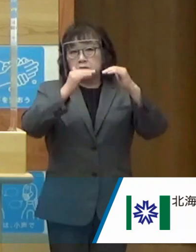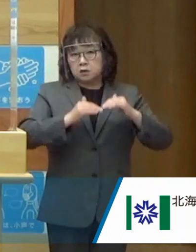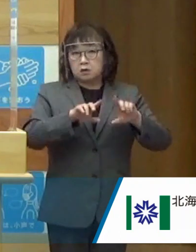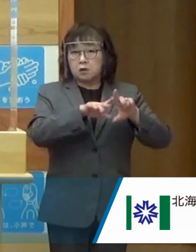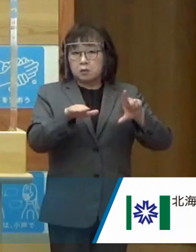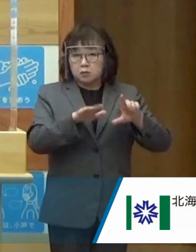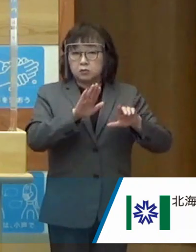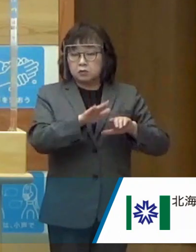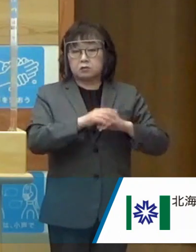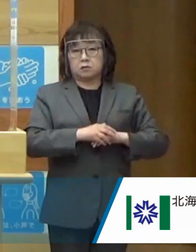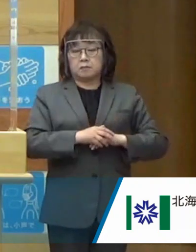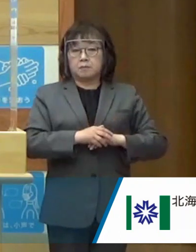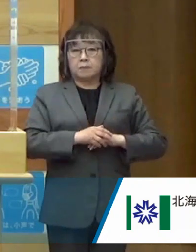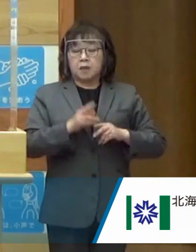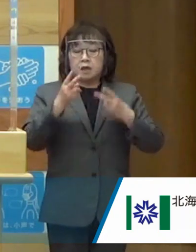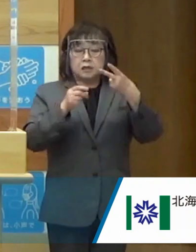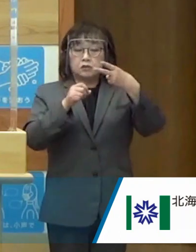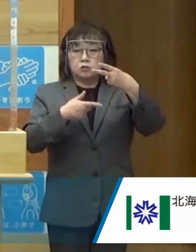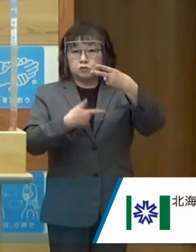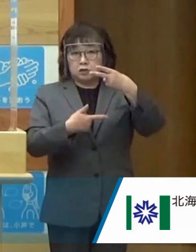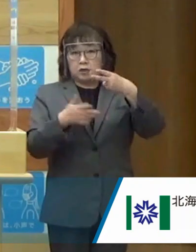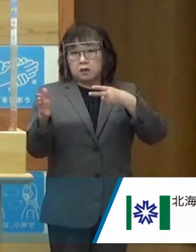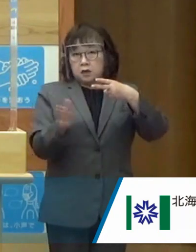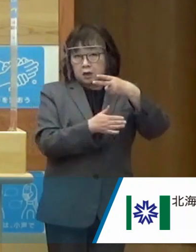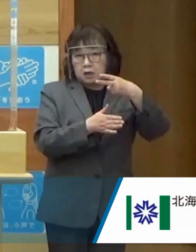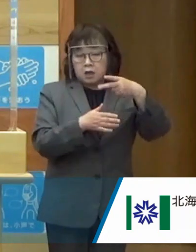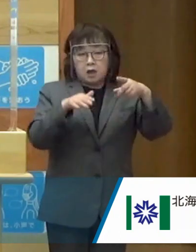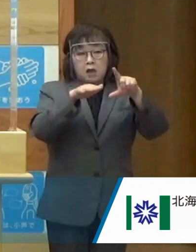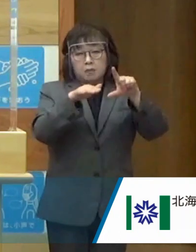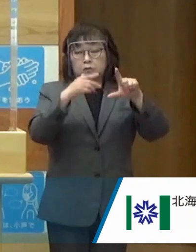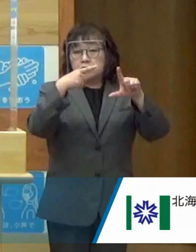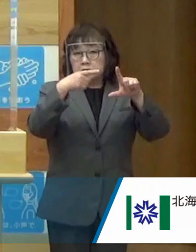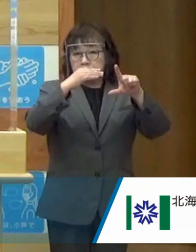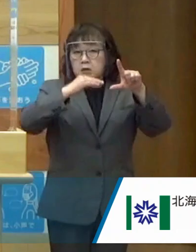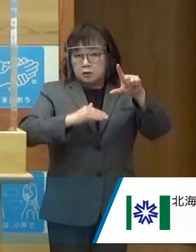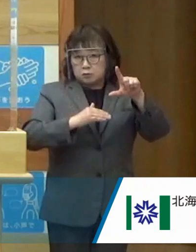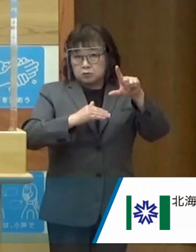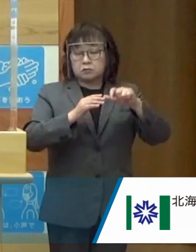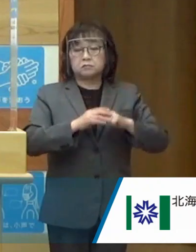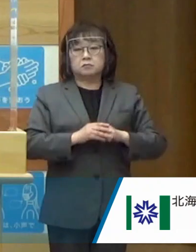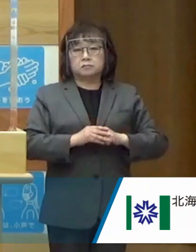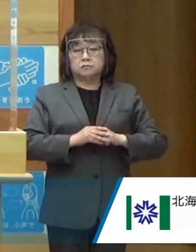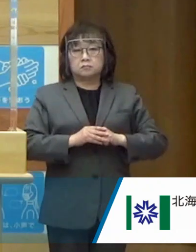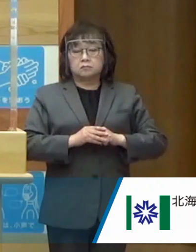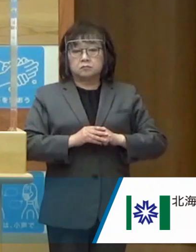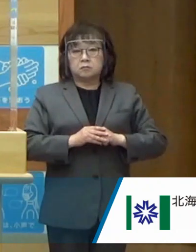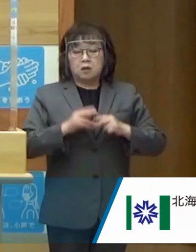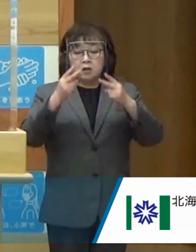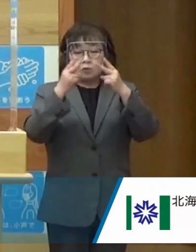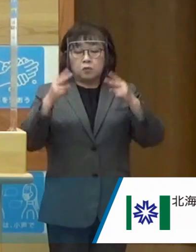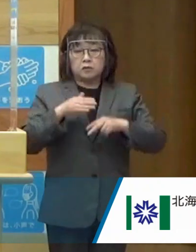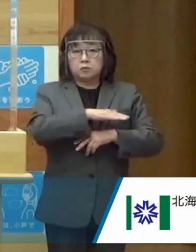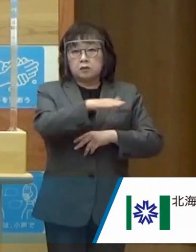水準にありますため、2月の6日からレベル1といたします。なお、道